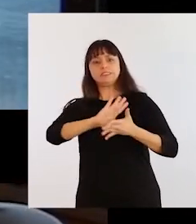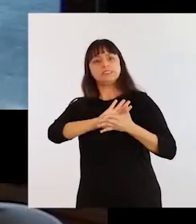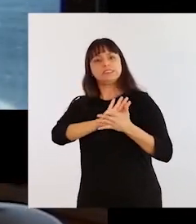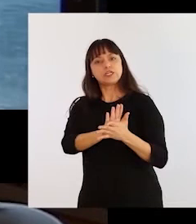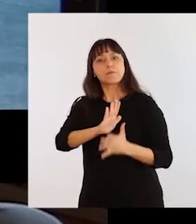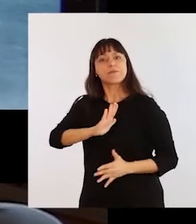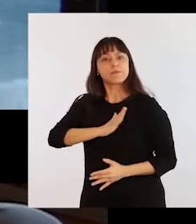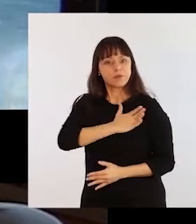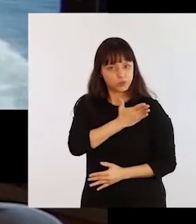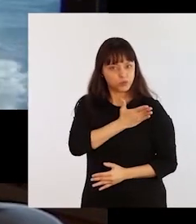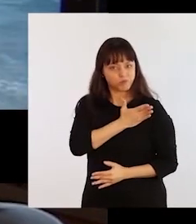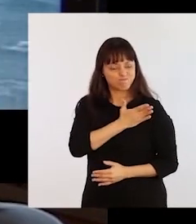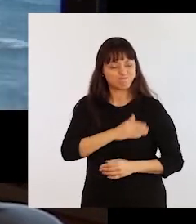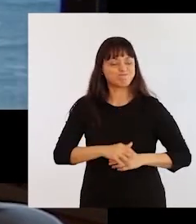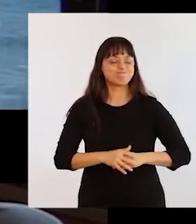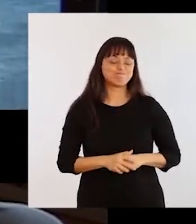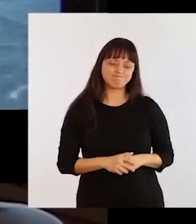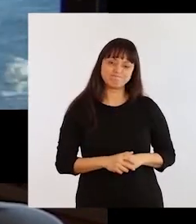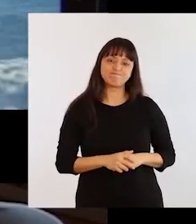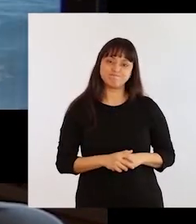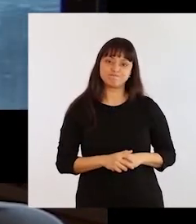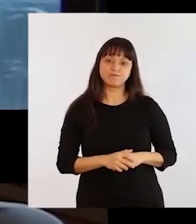refuse ce qu'il ne comprend pas.